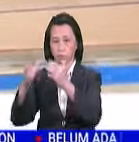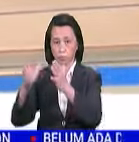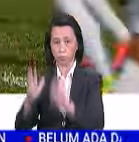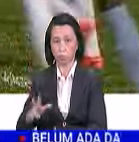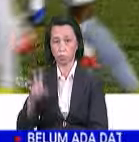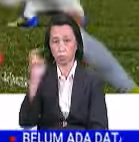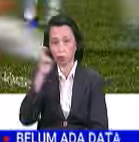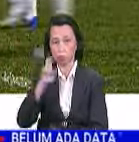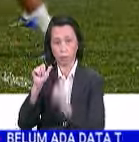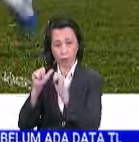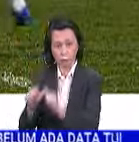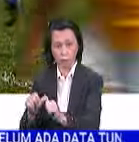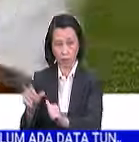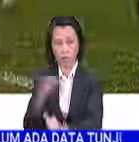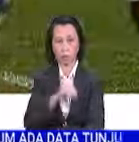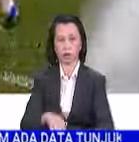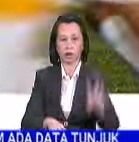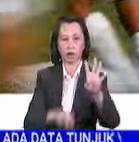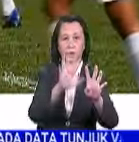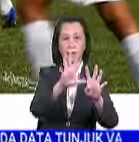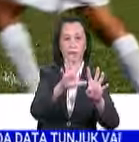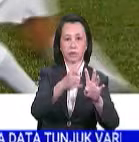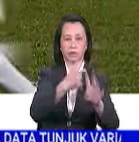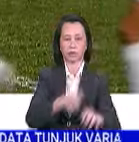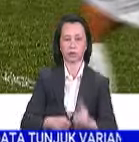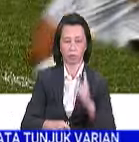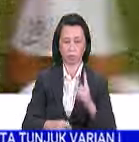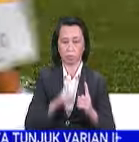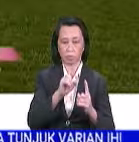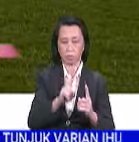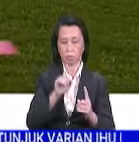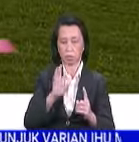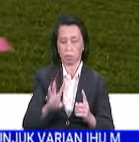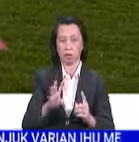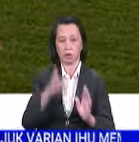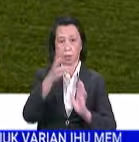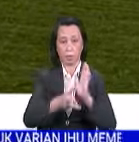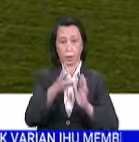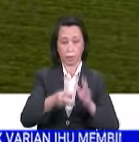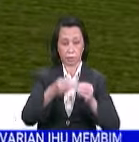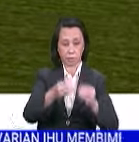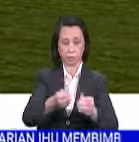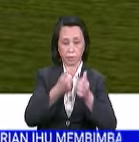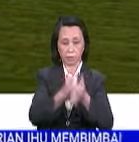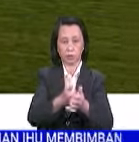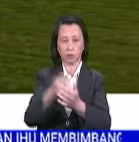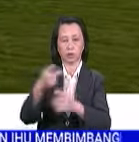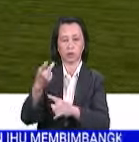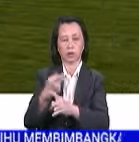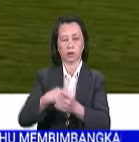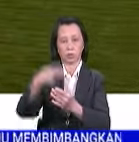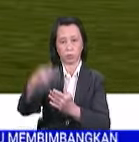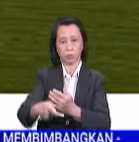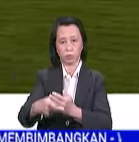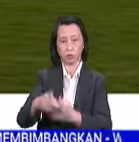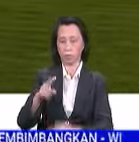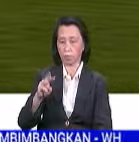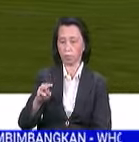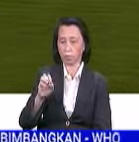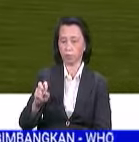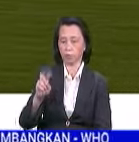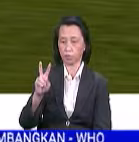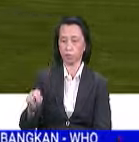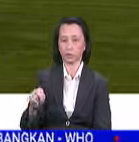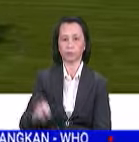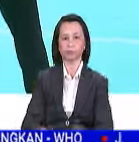normal dikekalkan, manakala 45 daripada 114 atlet para ditawarkan mengikut program latihan MSN.